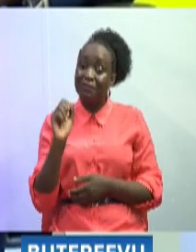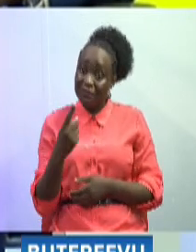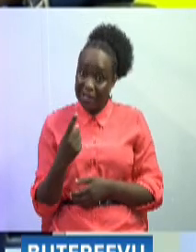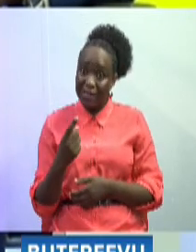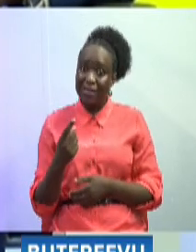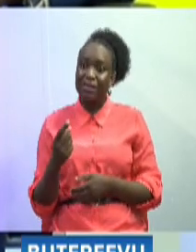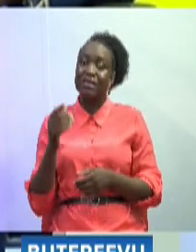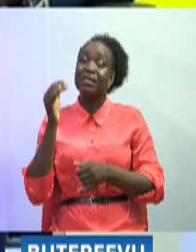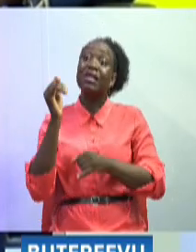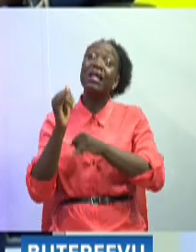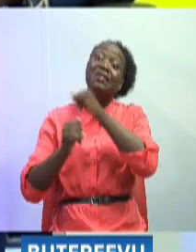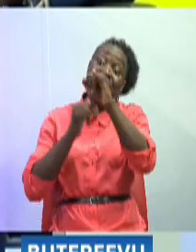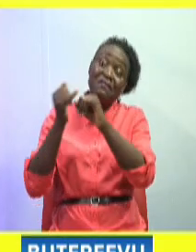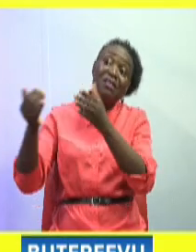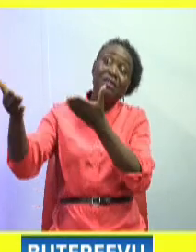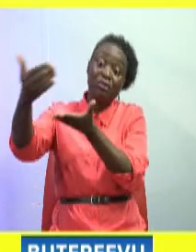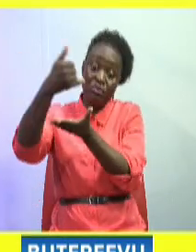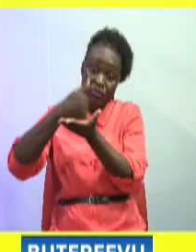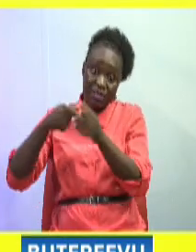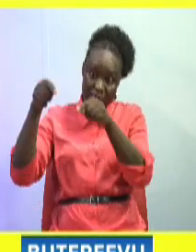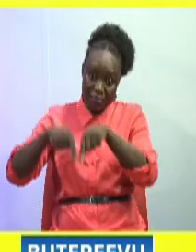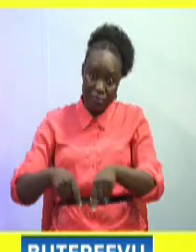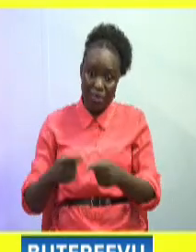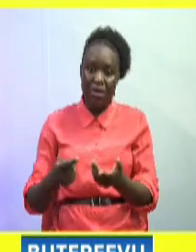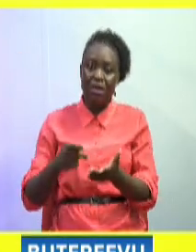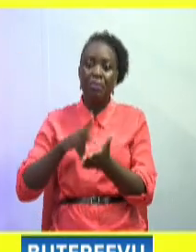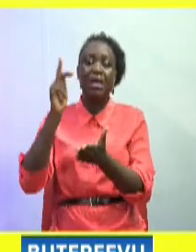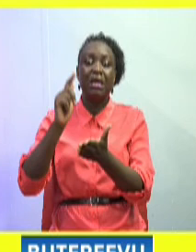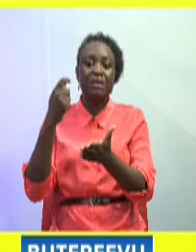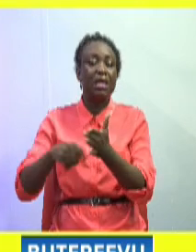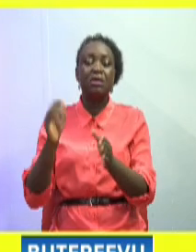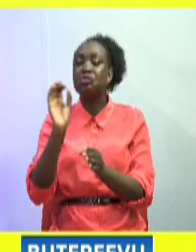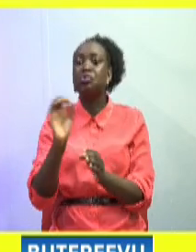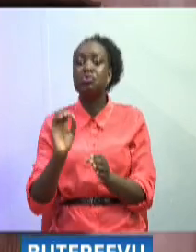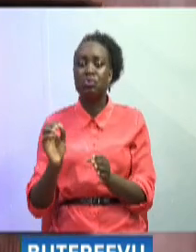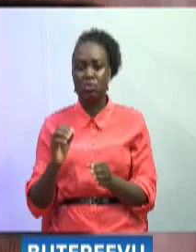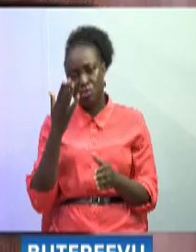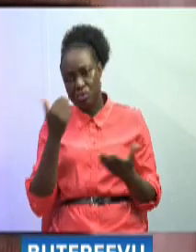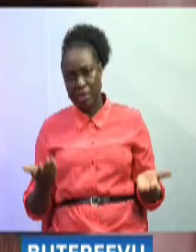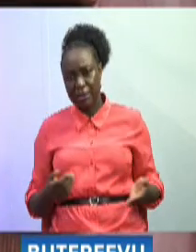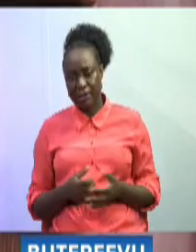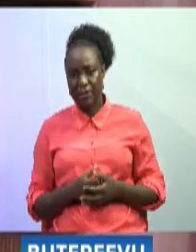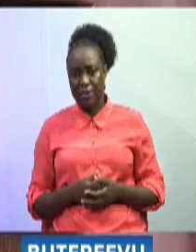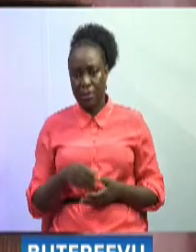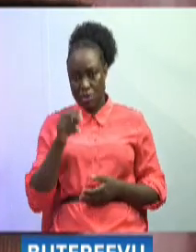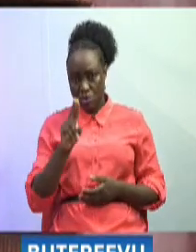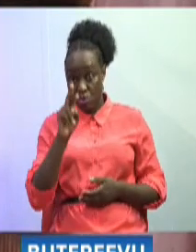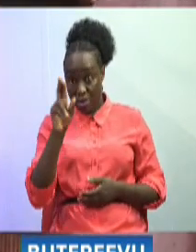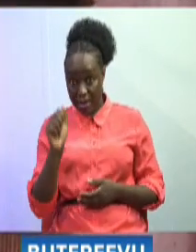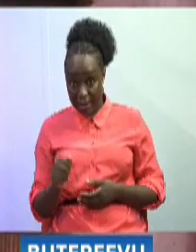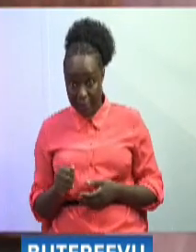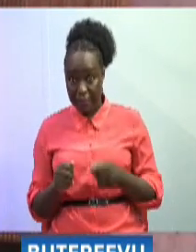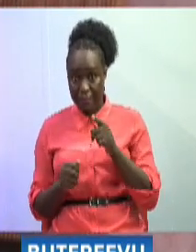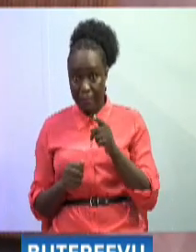abagwira omusolo kubanga ssente nnyingi ezifiiraawo ate nga tewali ngeri gavumenti gye ziganyulwamu. Kwe kulaba nga URA